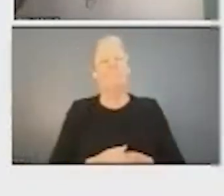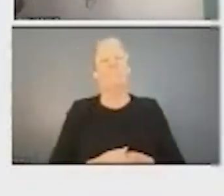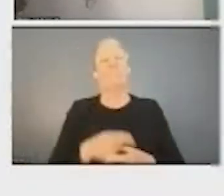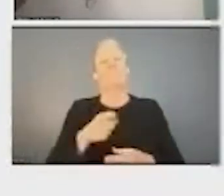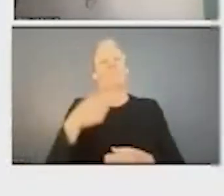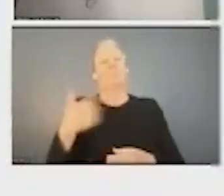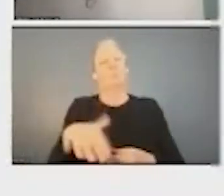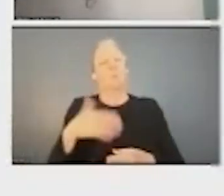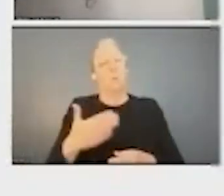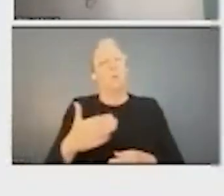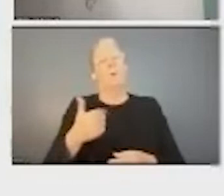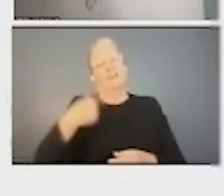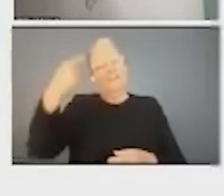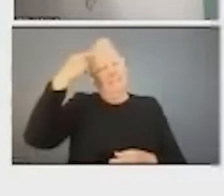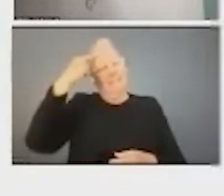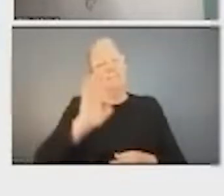عامة،